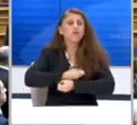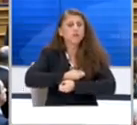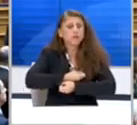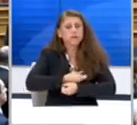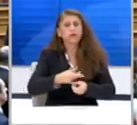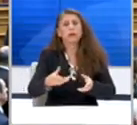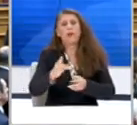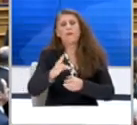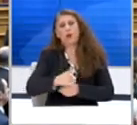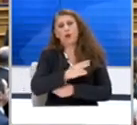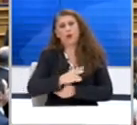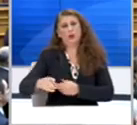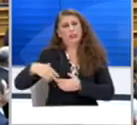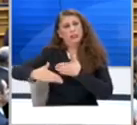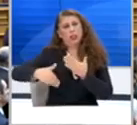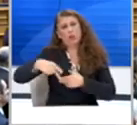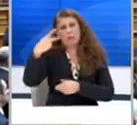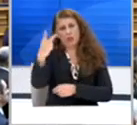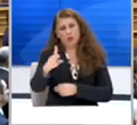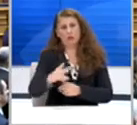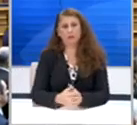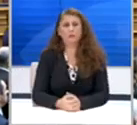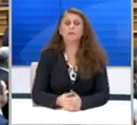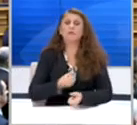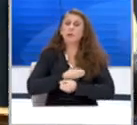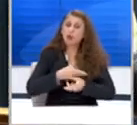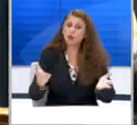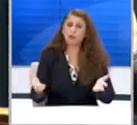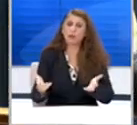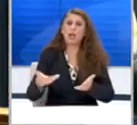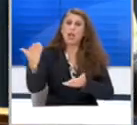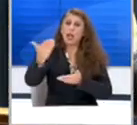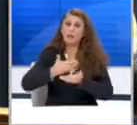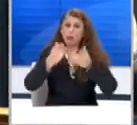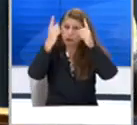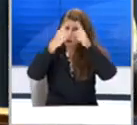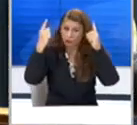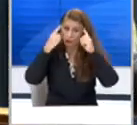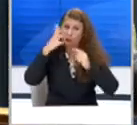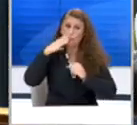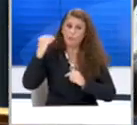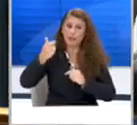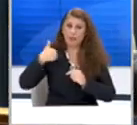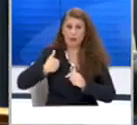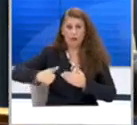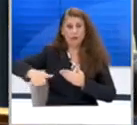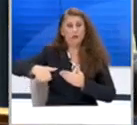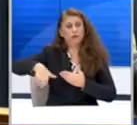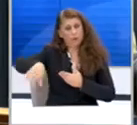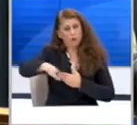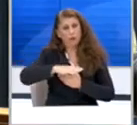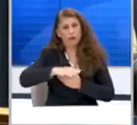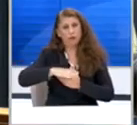σου. Πρόσχομεν. Ευλογητός η Κύριε ο Θεός των πατέρων ημών.